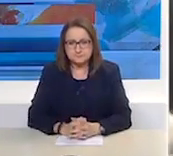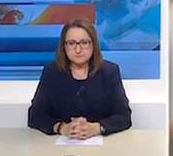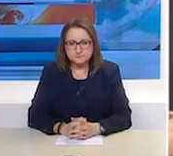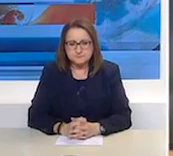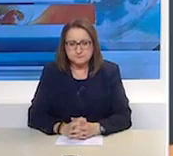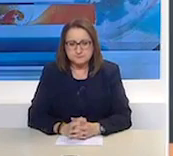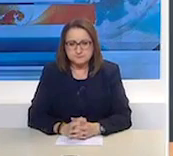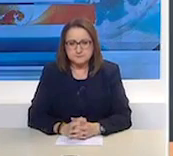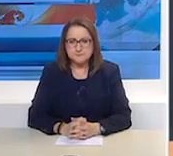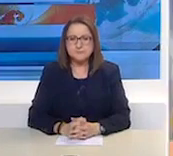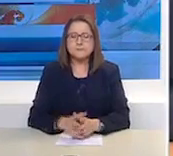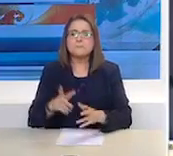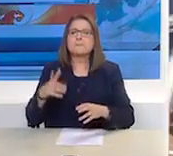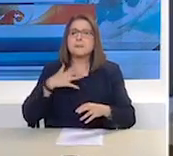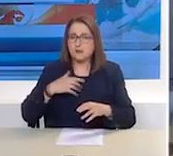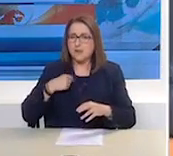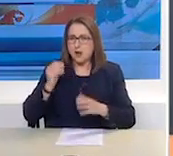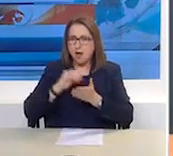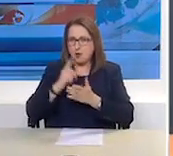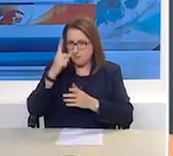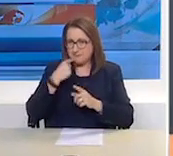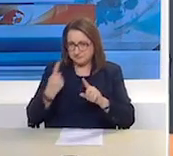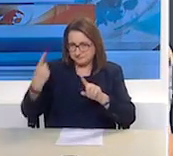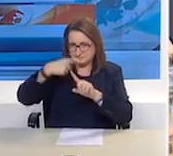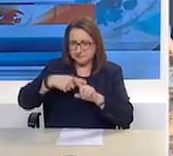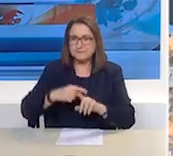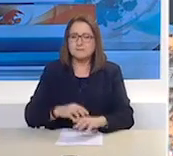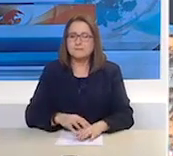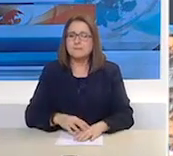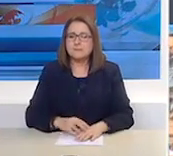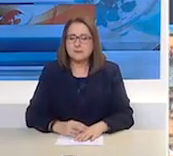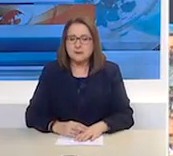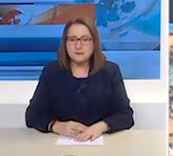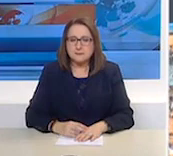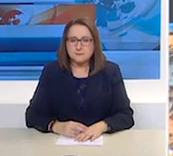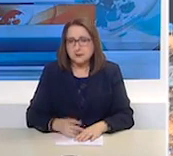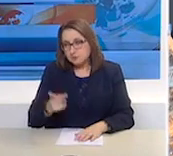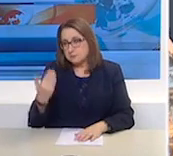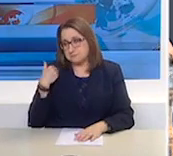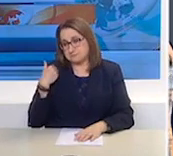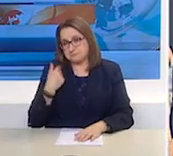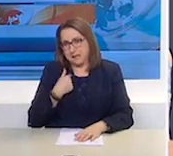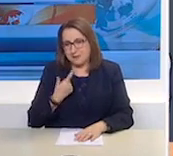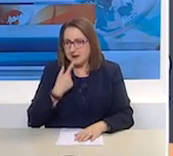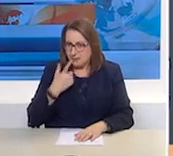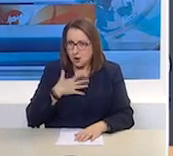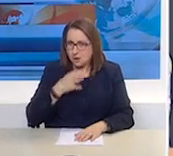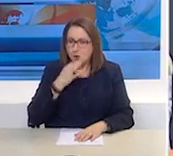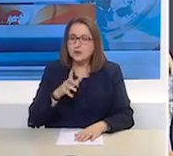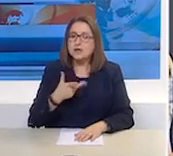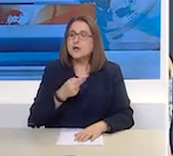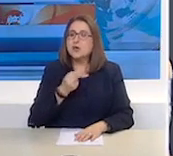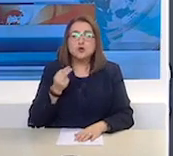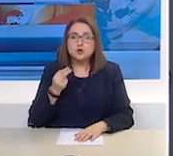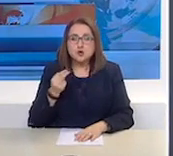Ναι. Να συμπληρώσω κι εγώ εδώ, μια που είναι το ερώτημα απευθύνεται και σε μένα, να συμπληρώσουμε ότι το γεγονός